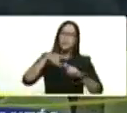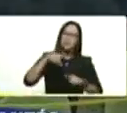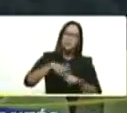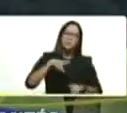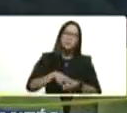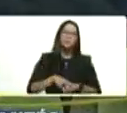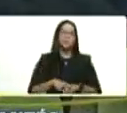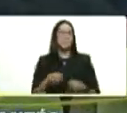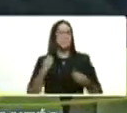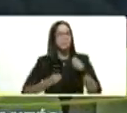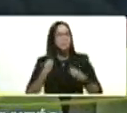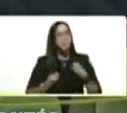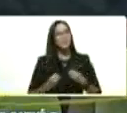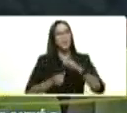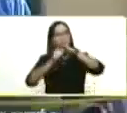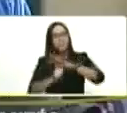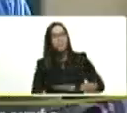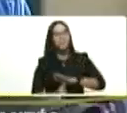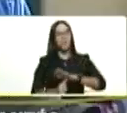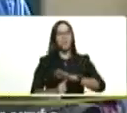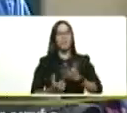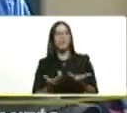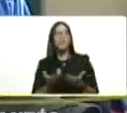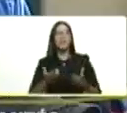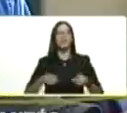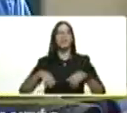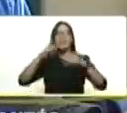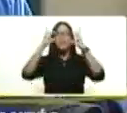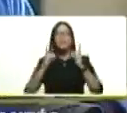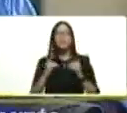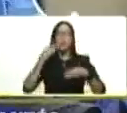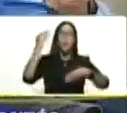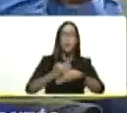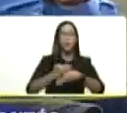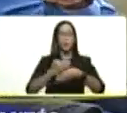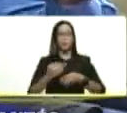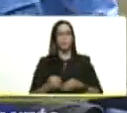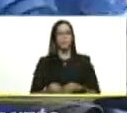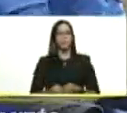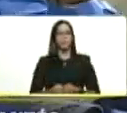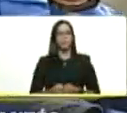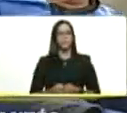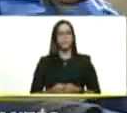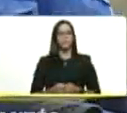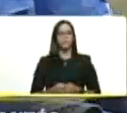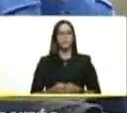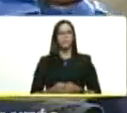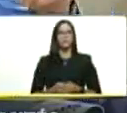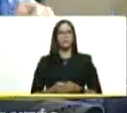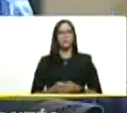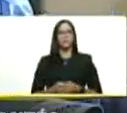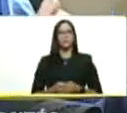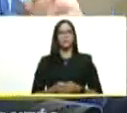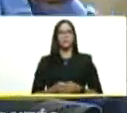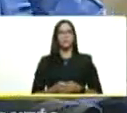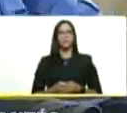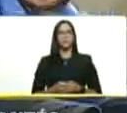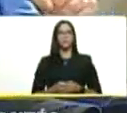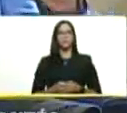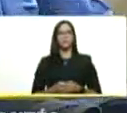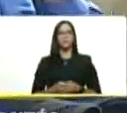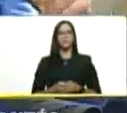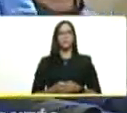sufren la opresión y las medidas y los bloqueos. Señor Reyes, fíjame lo que digo, ربما لا تعرف,